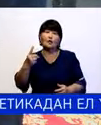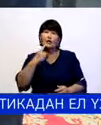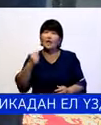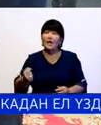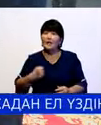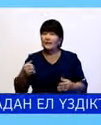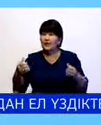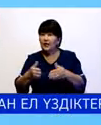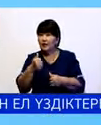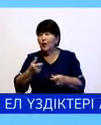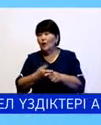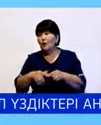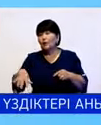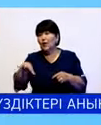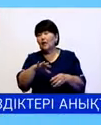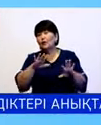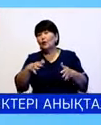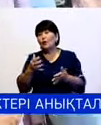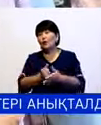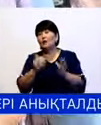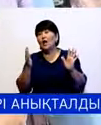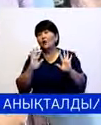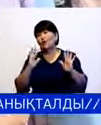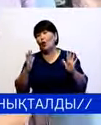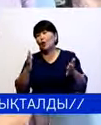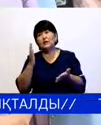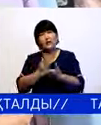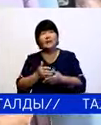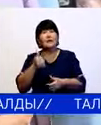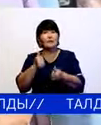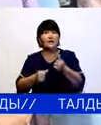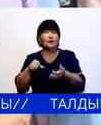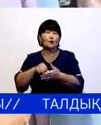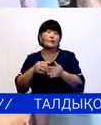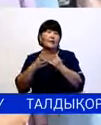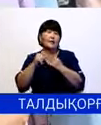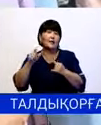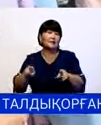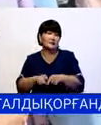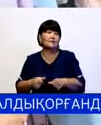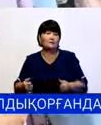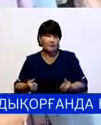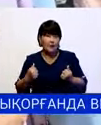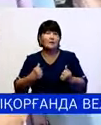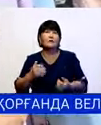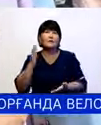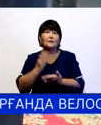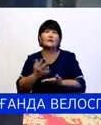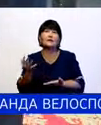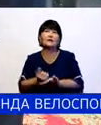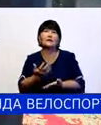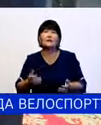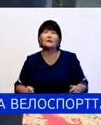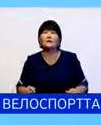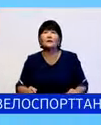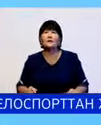бақ сынады. Аталмыш аймақта орын алған ауа райының қолайсыздығына қарамастан сайысқа түскен жерлестеріміз намысты қолдан бермеді.